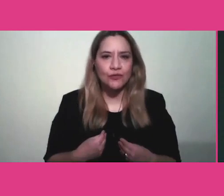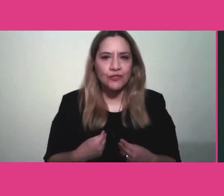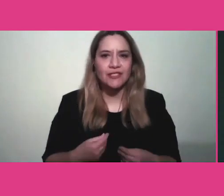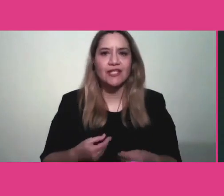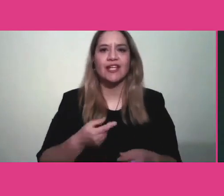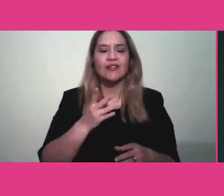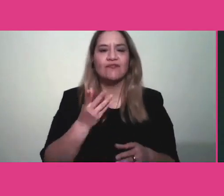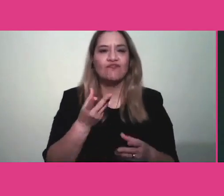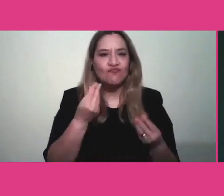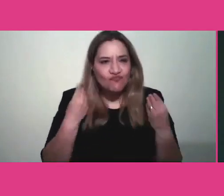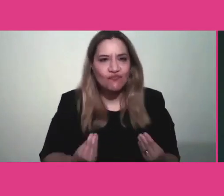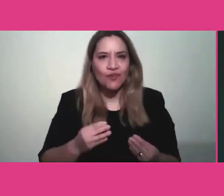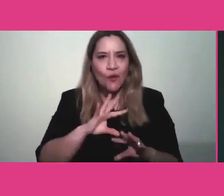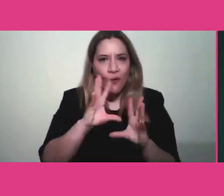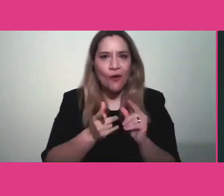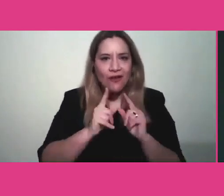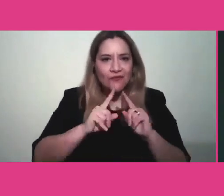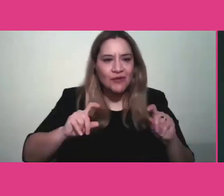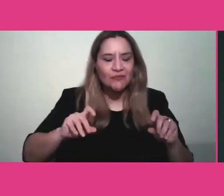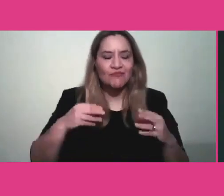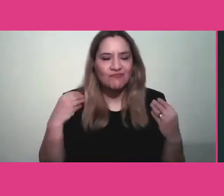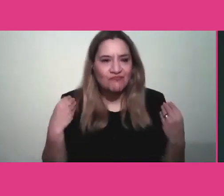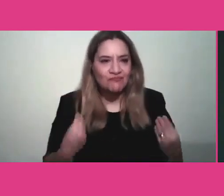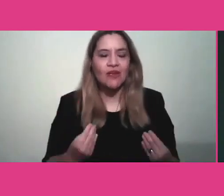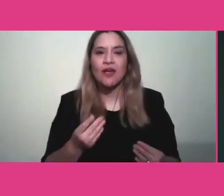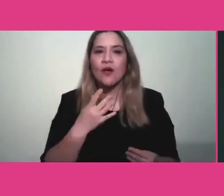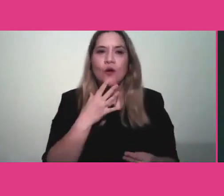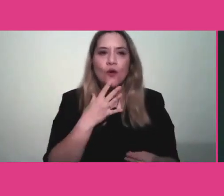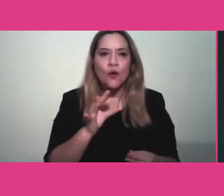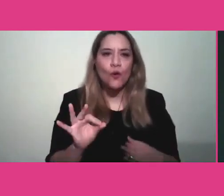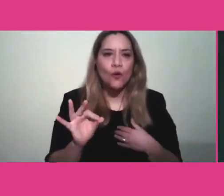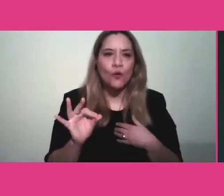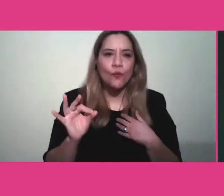πράγμα, γιατί